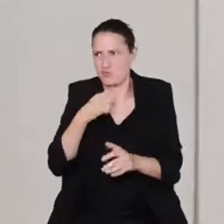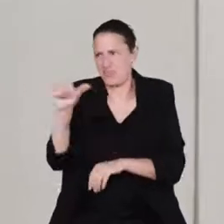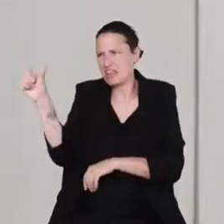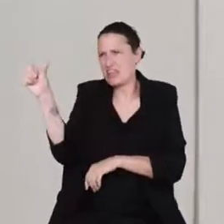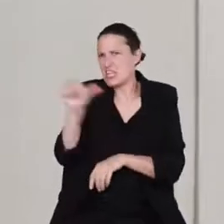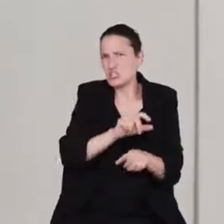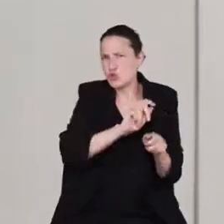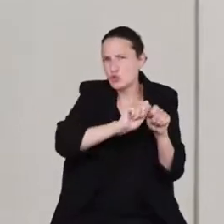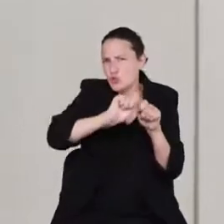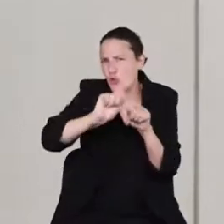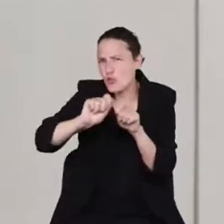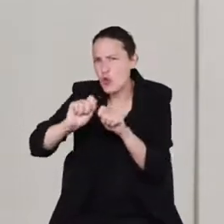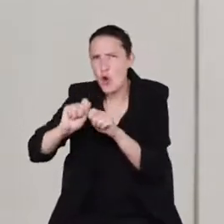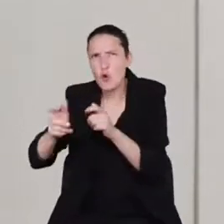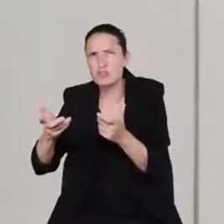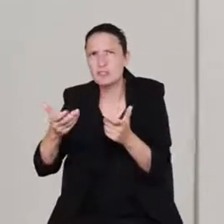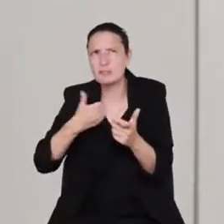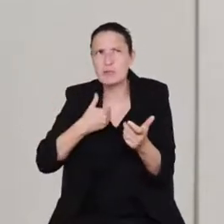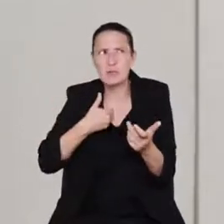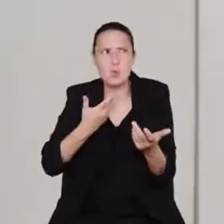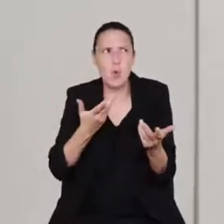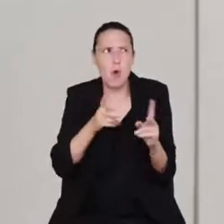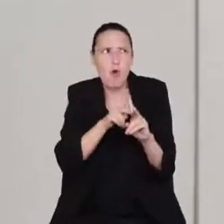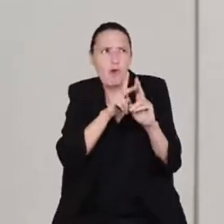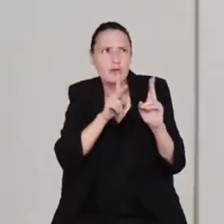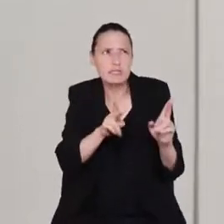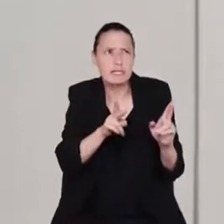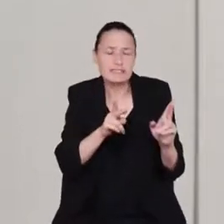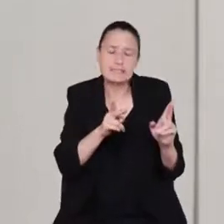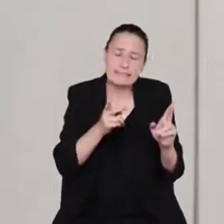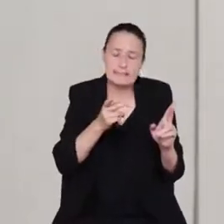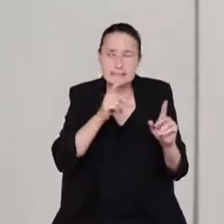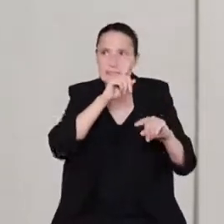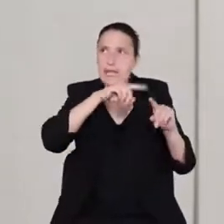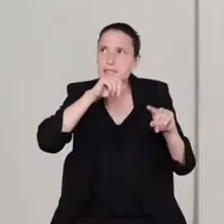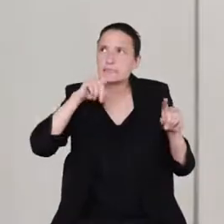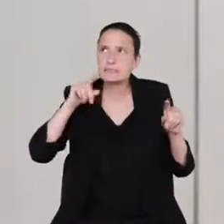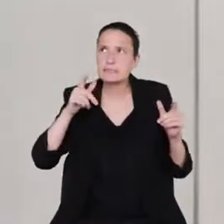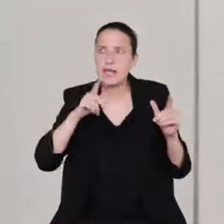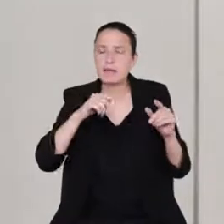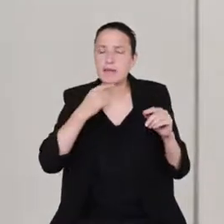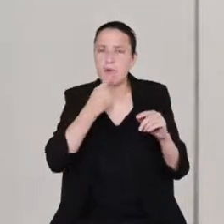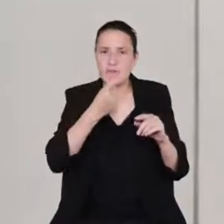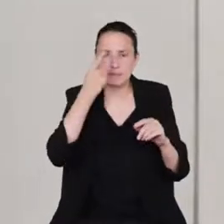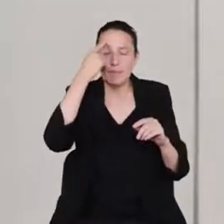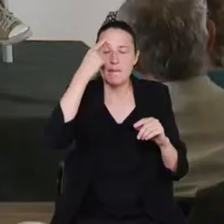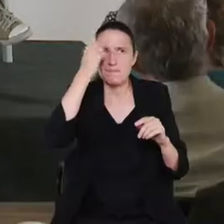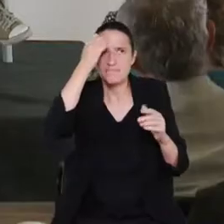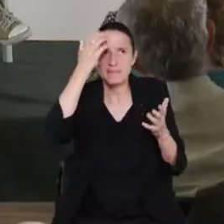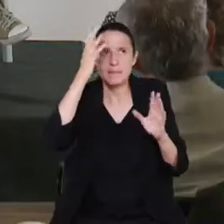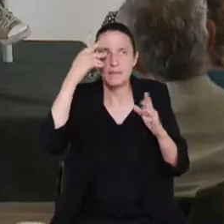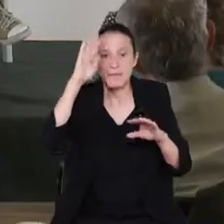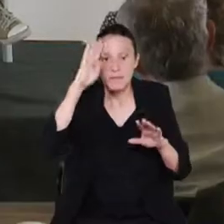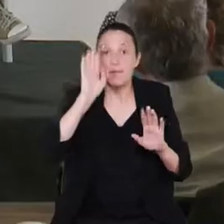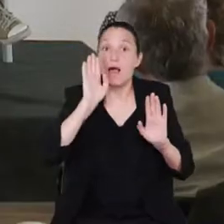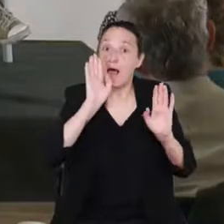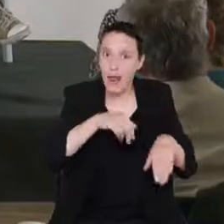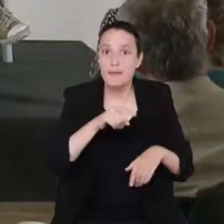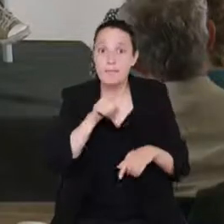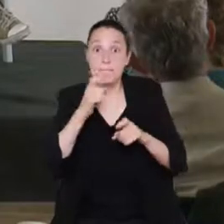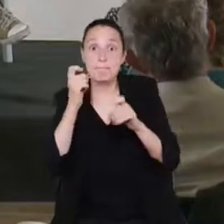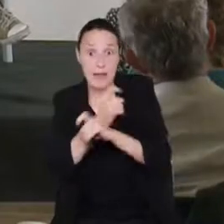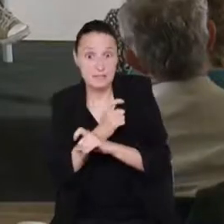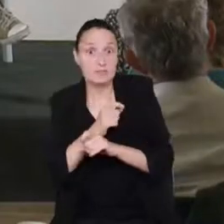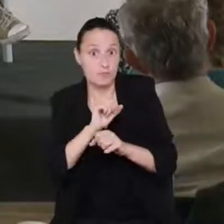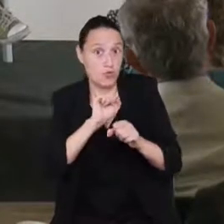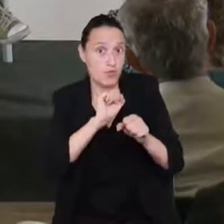ta statystyka jest już w tej chwili, nie podam z pamięci, no w każdym razie ona jest. No więc mamy państwo, które jest